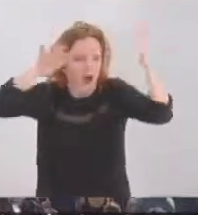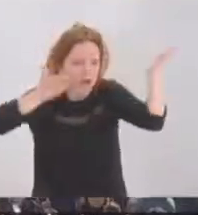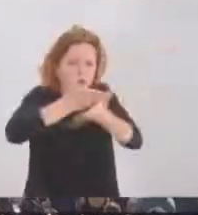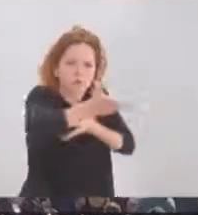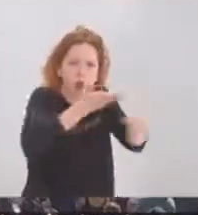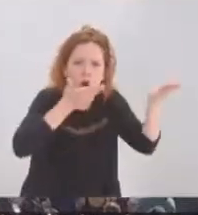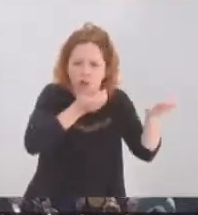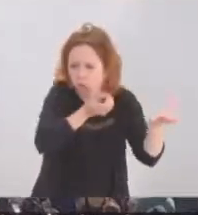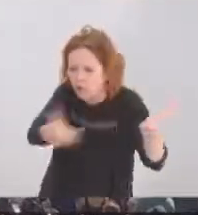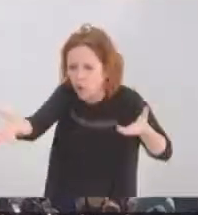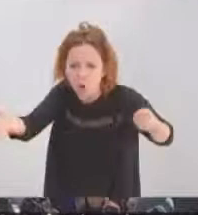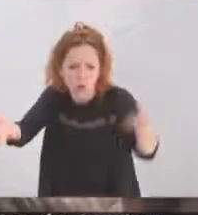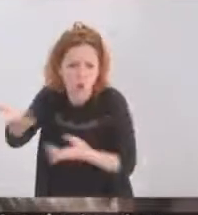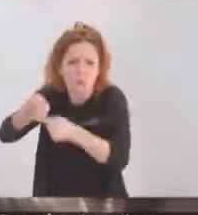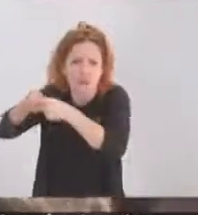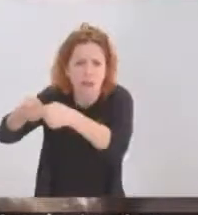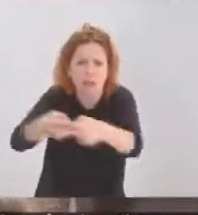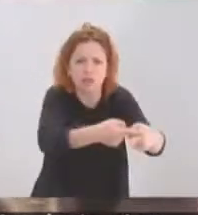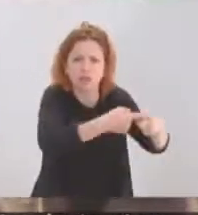partager.